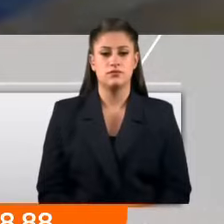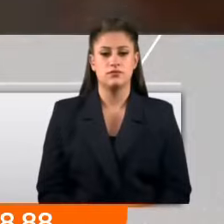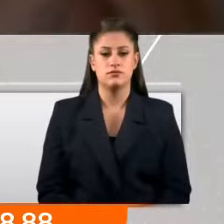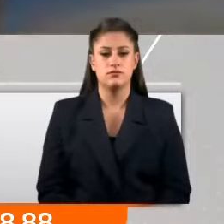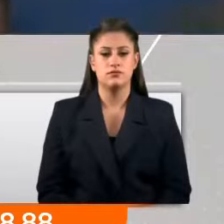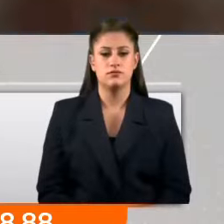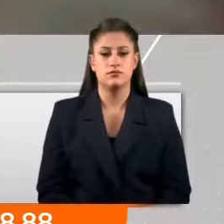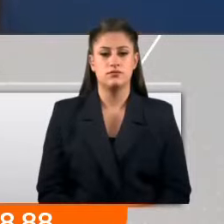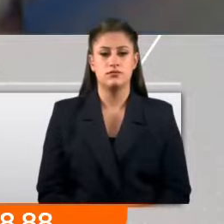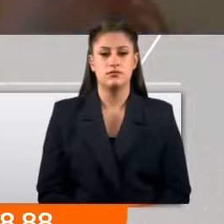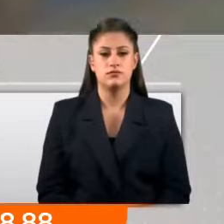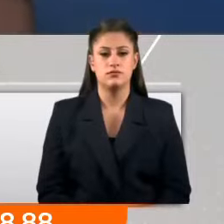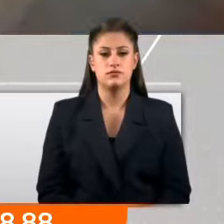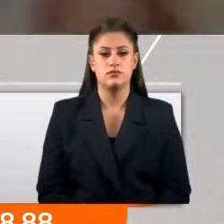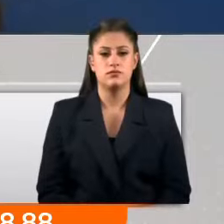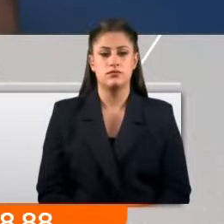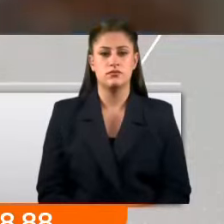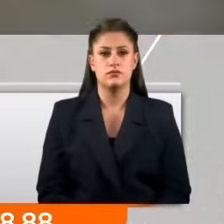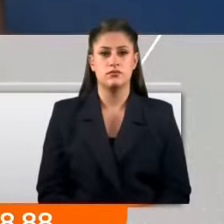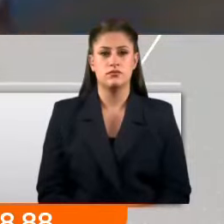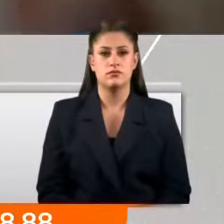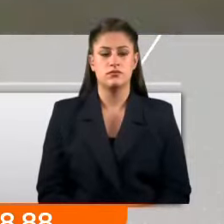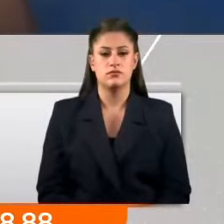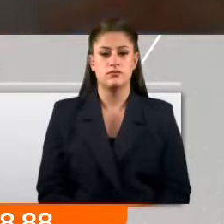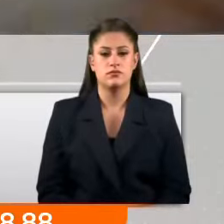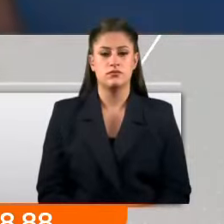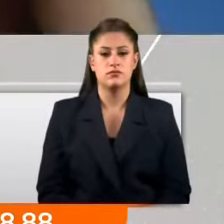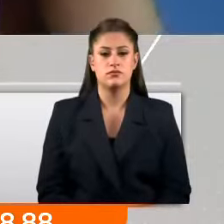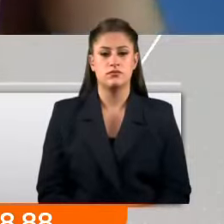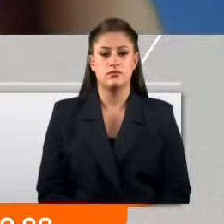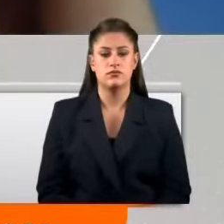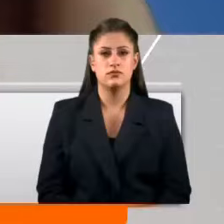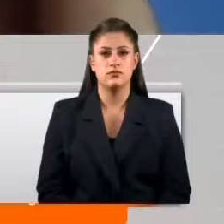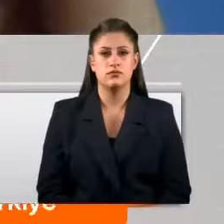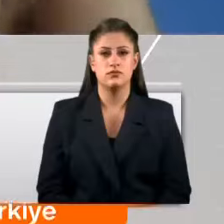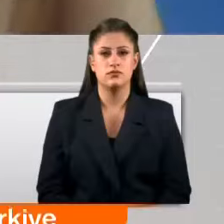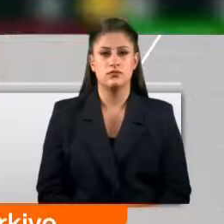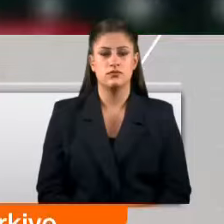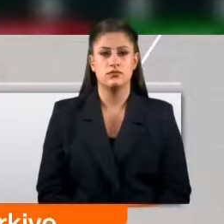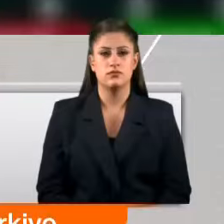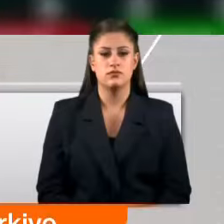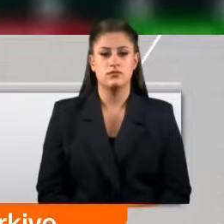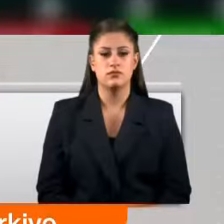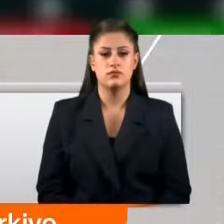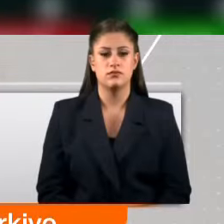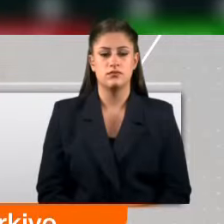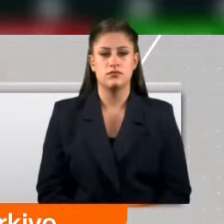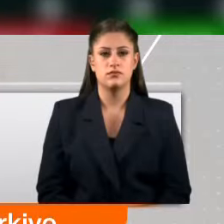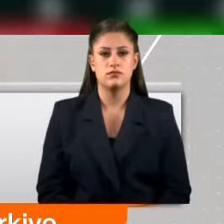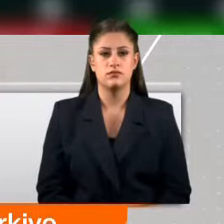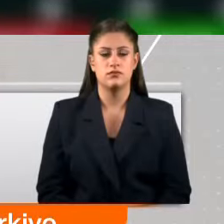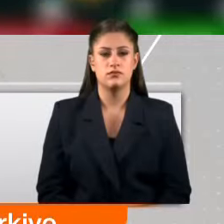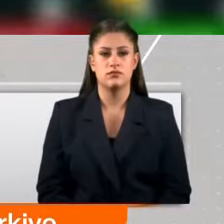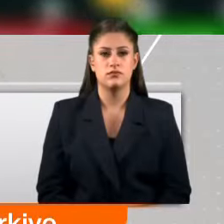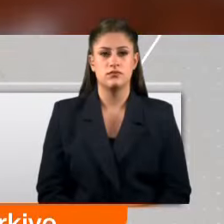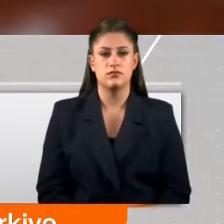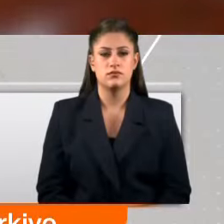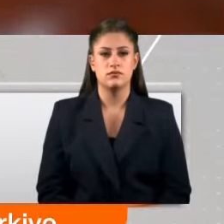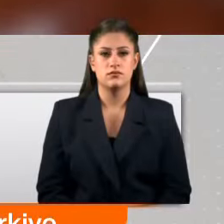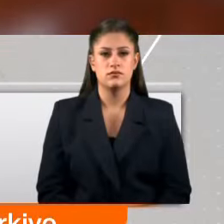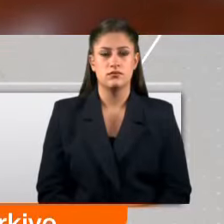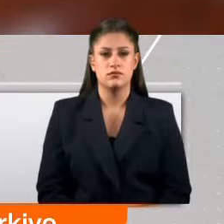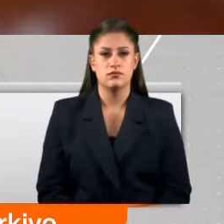vardır, 15-16. Çünkü motorların gitti, dükkanım gitti, hani birikmiş altınlar vesaire vesaire. 5 milyon, 6 milyonun üzerinde bir rakam kaybettim, sadece